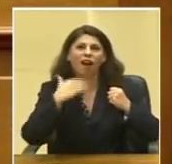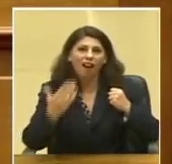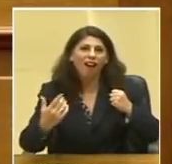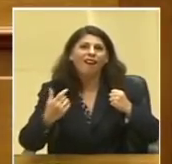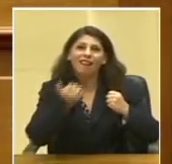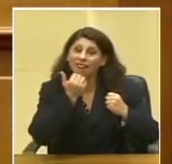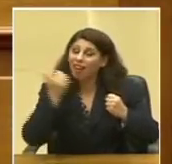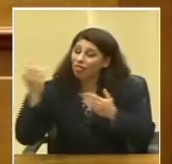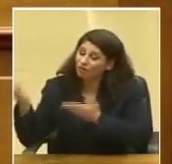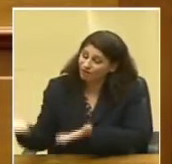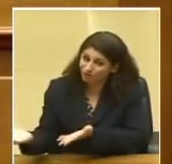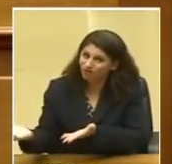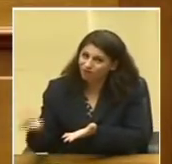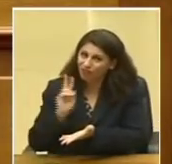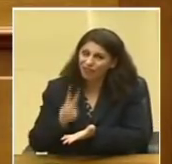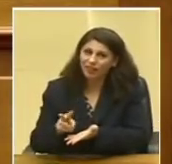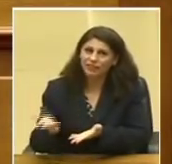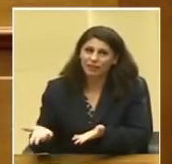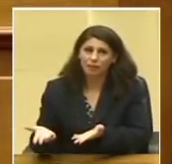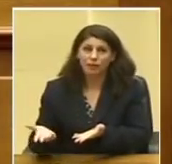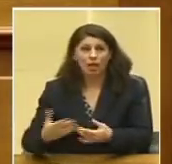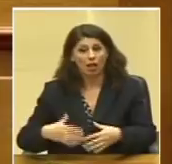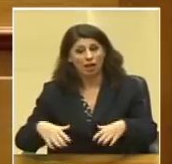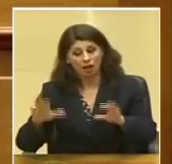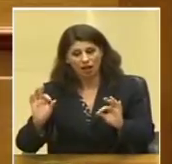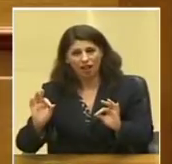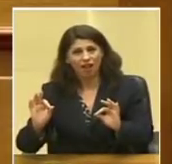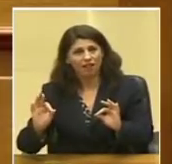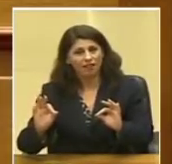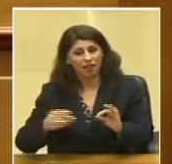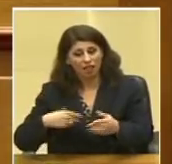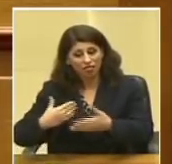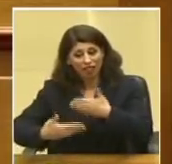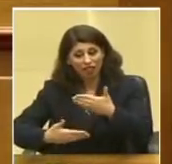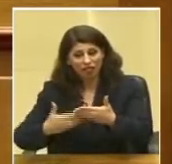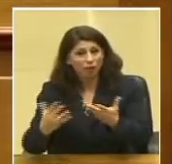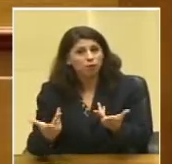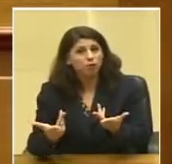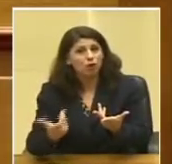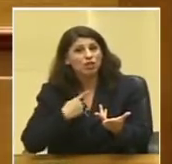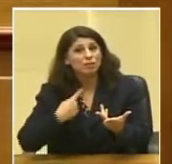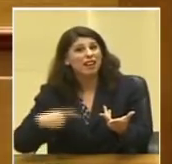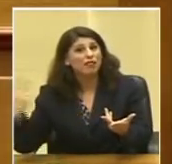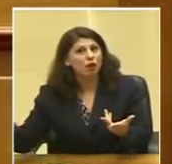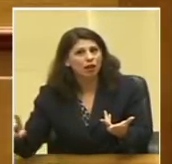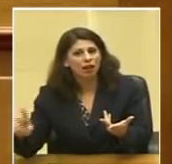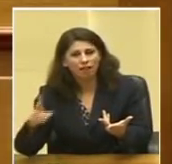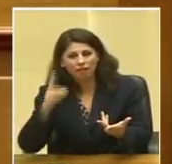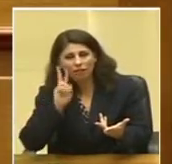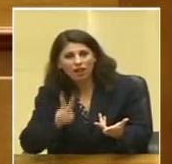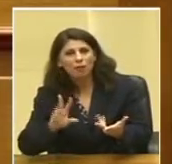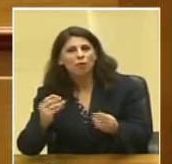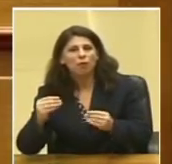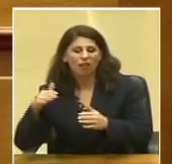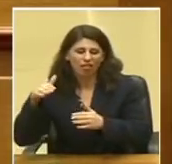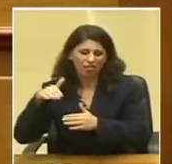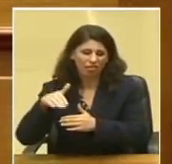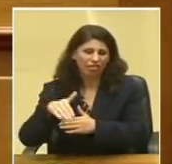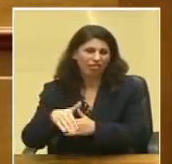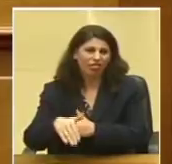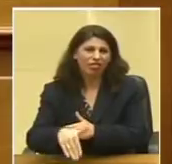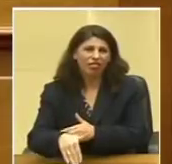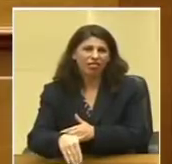ξορκίζατε, αφού όμως πρώτα πέσατε τόσο χαμηλά, αφού φτάσατε στο σημείο εκείνο να εύχεστε